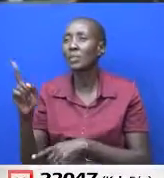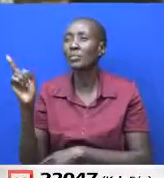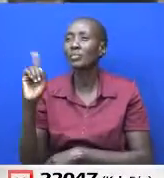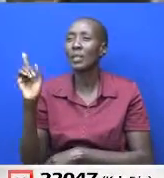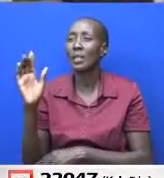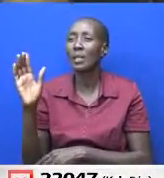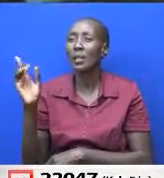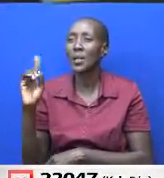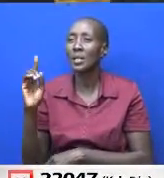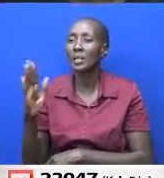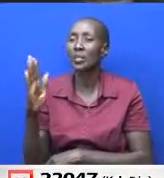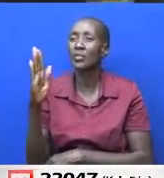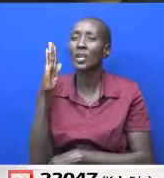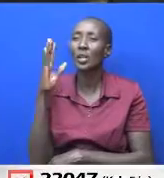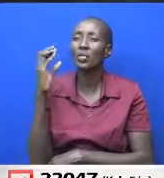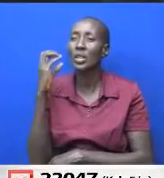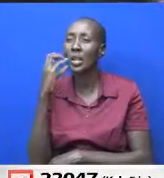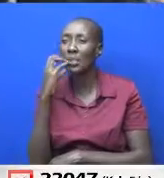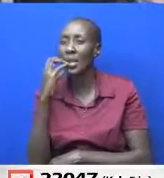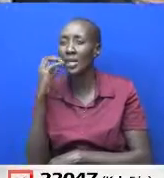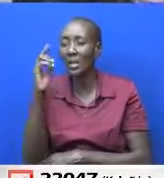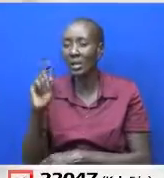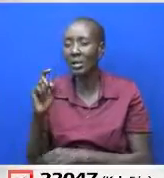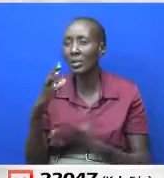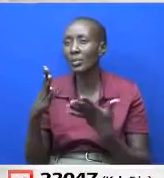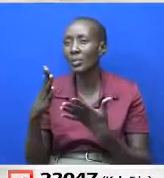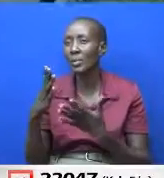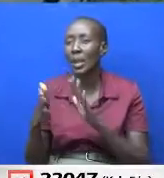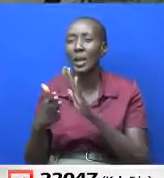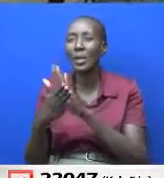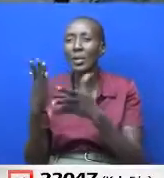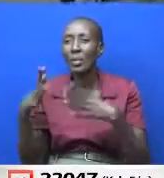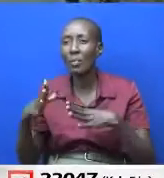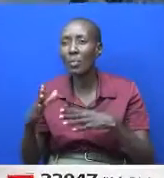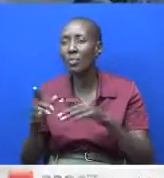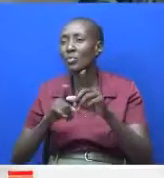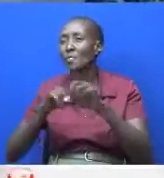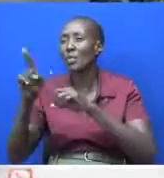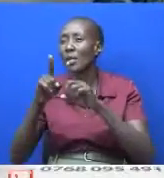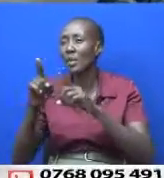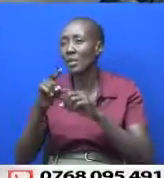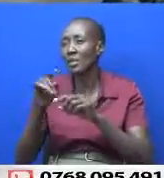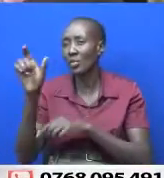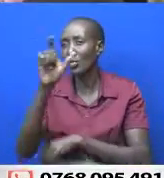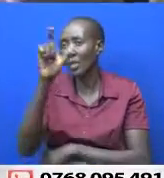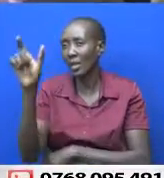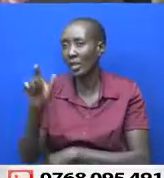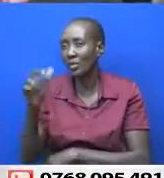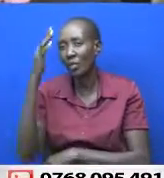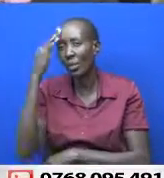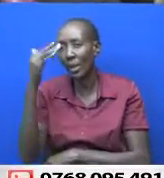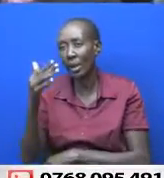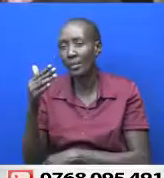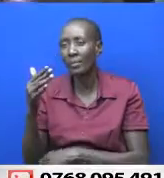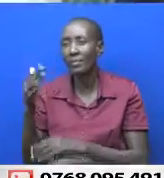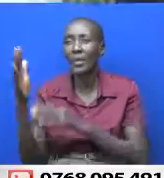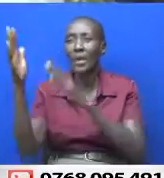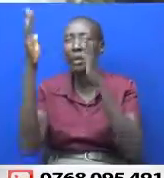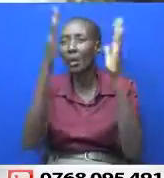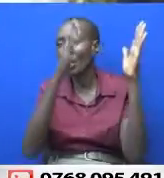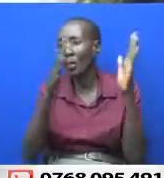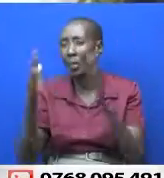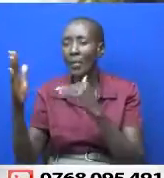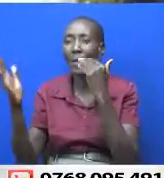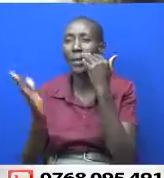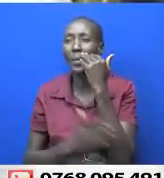Fred Matiang'i alilazimika kutua ghafla wakati akisafiri kuelekea maeneo hayo kutokana na hali mbovu ya anga. Kaunti